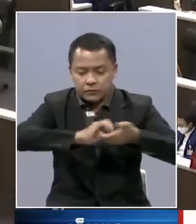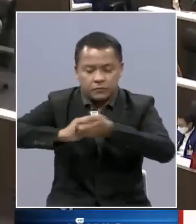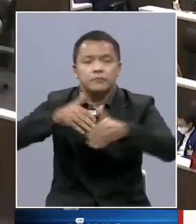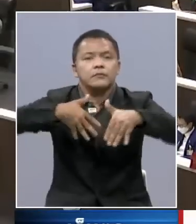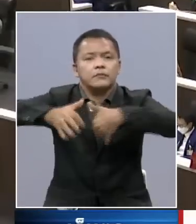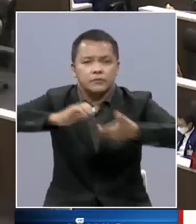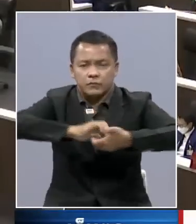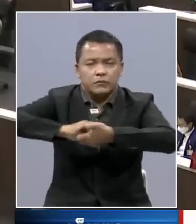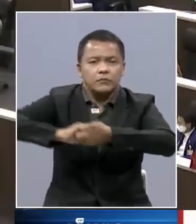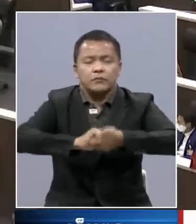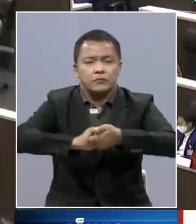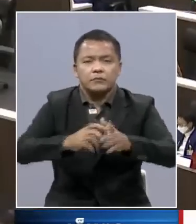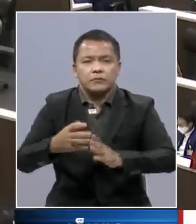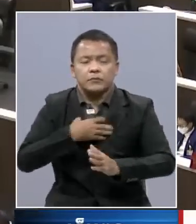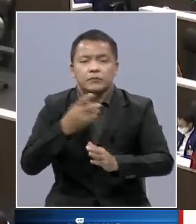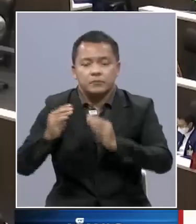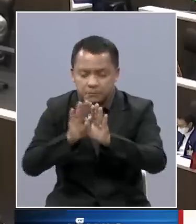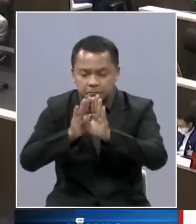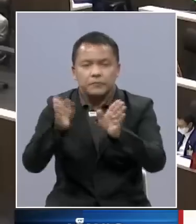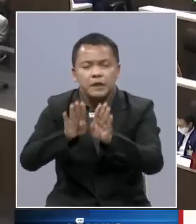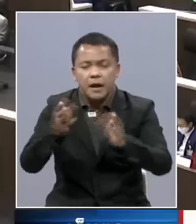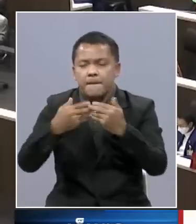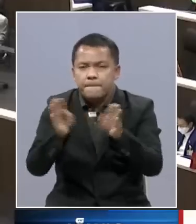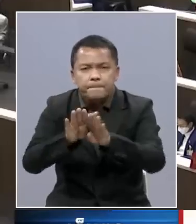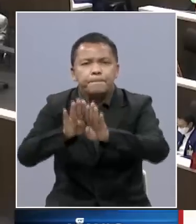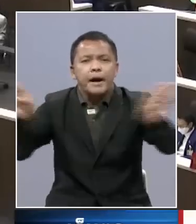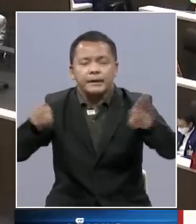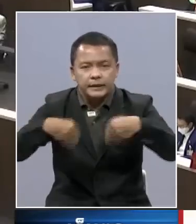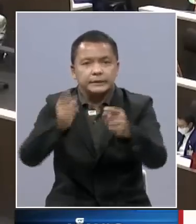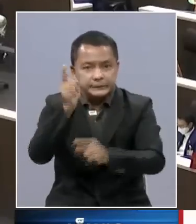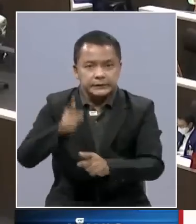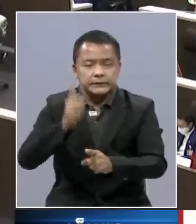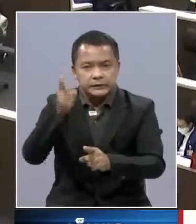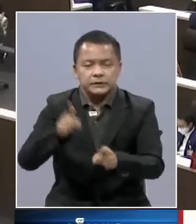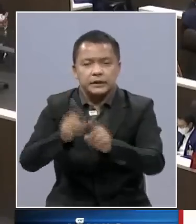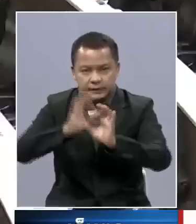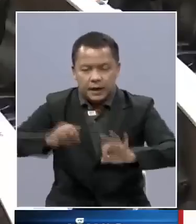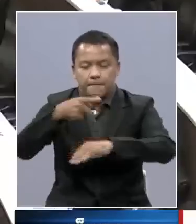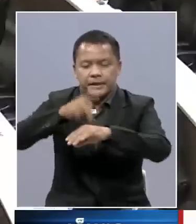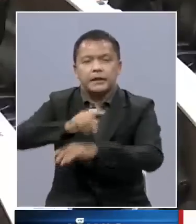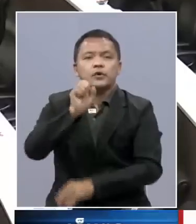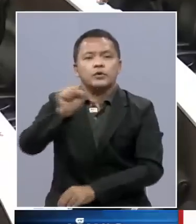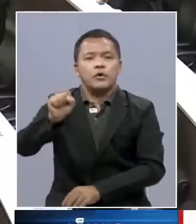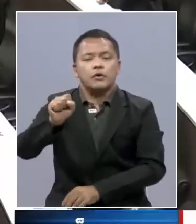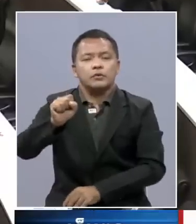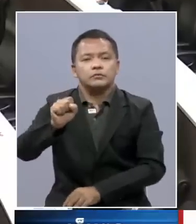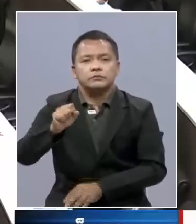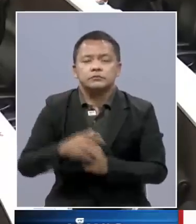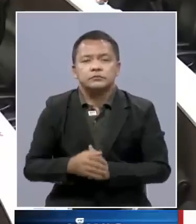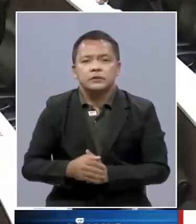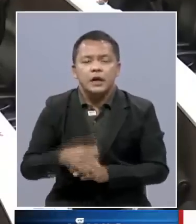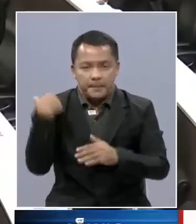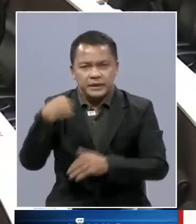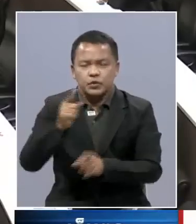ชาชนนะฮะอย่าง Open Parliament นะครับจะเกิดขึ้นจริงได้หรือไม่เนี่ยอยู่ที่ประธานรัฐสภาด้วยนะครับว่